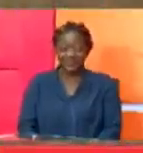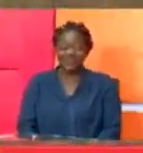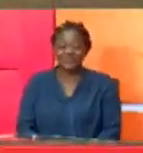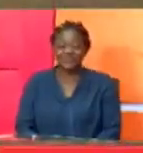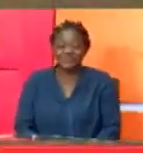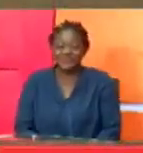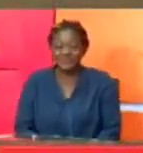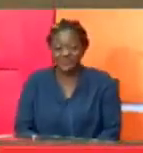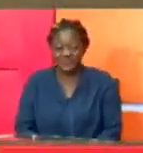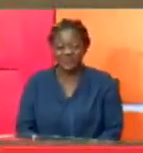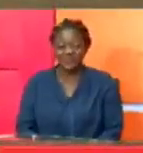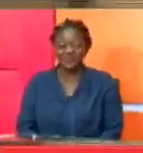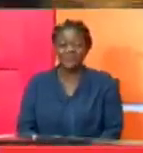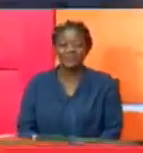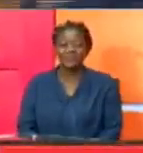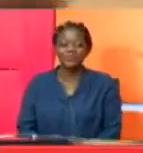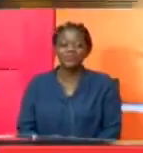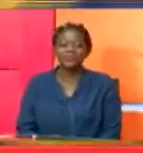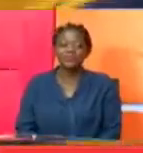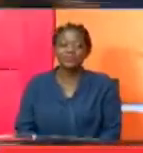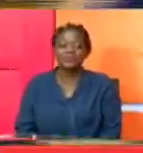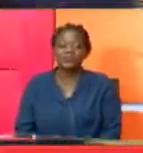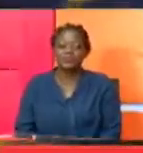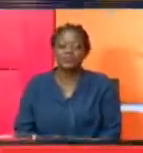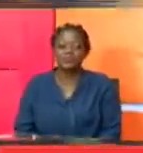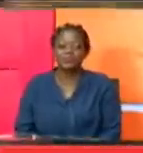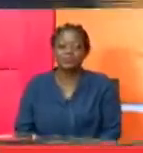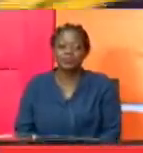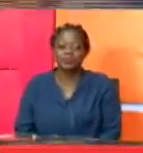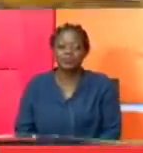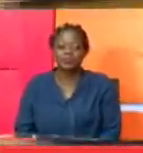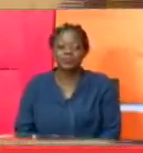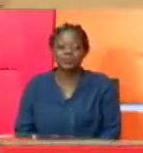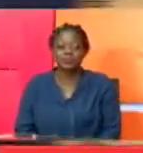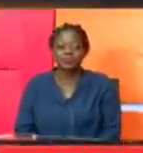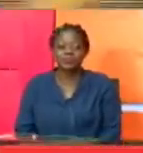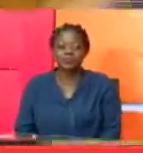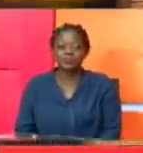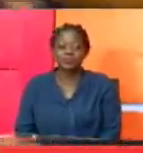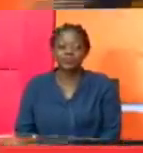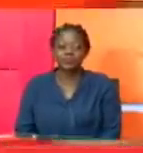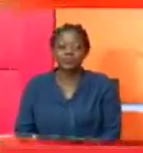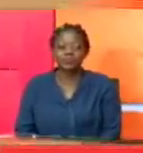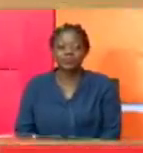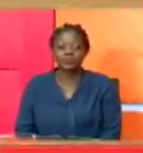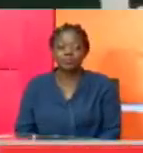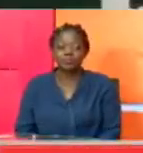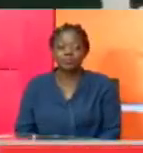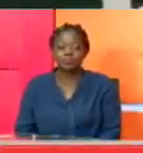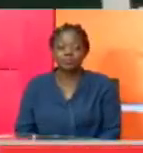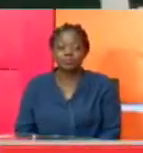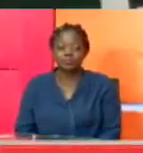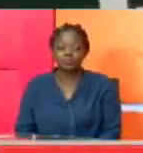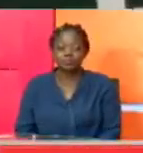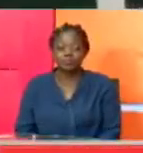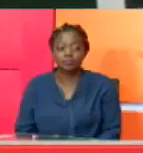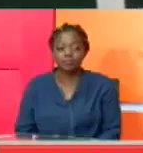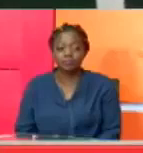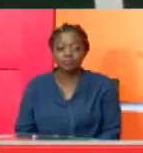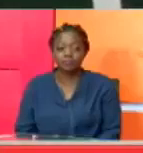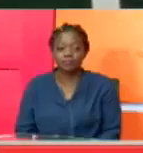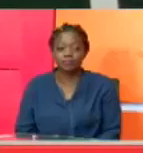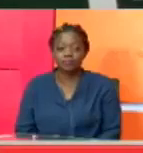Omutendesi wa Gaddafi Hassan Zungu mugumu okuwangula omupiira guno. Wetera twakawangula gemu ebiri nero neno